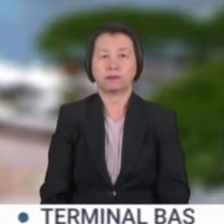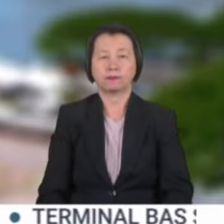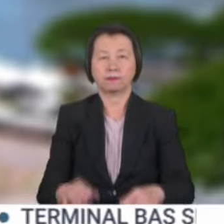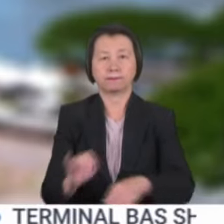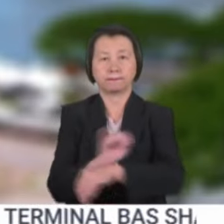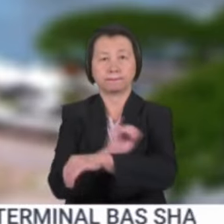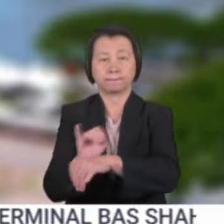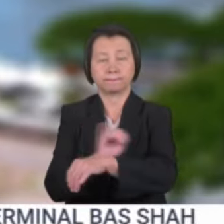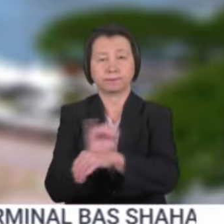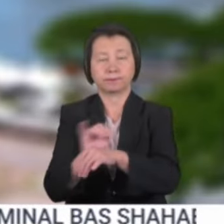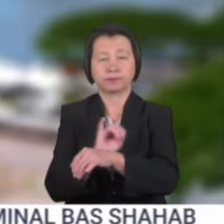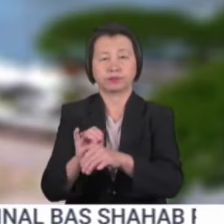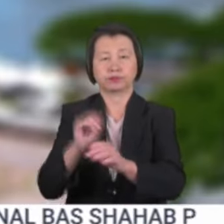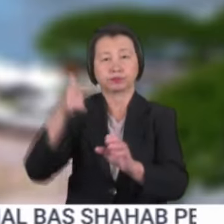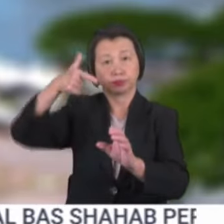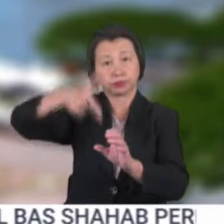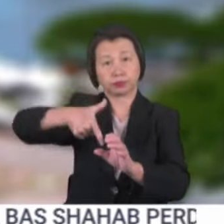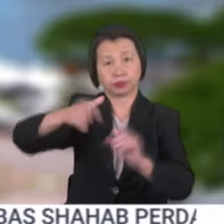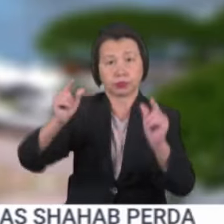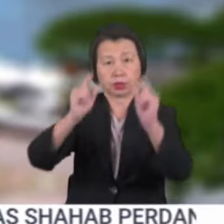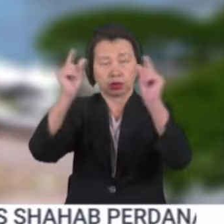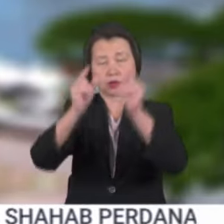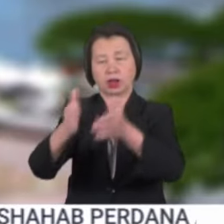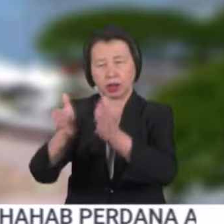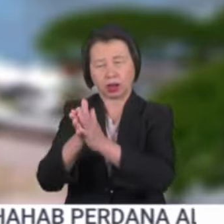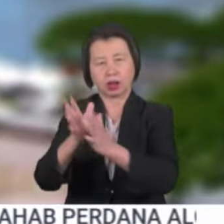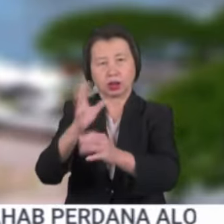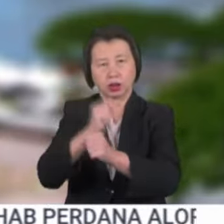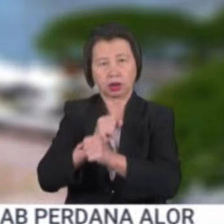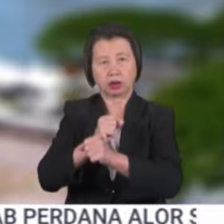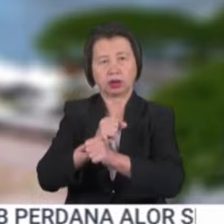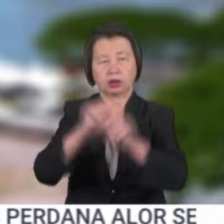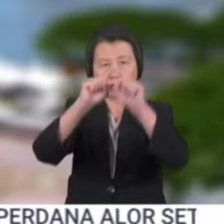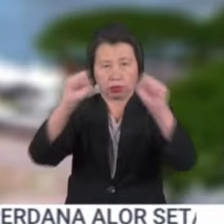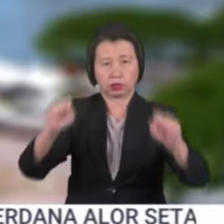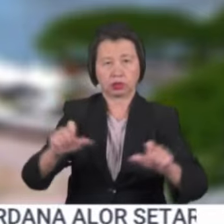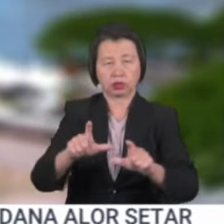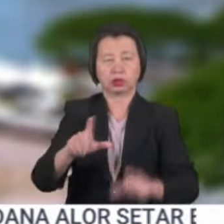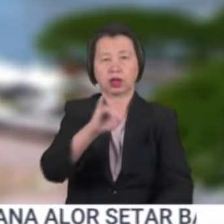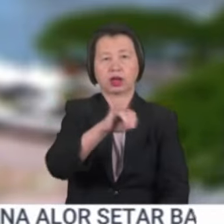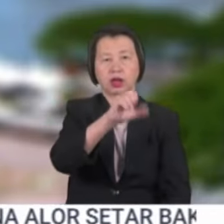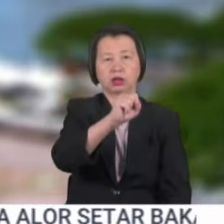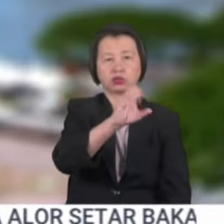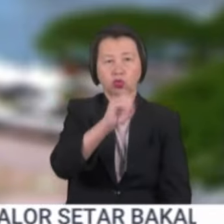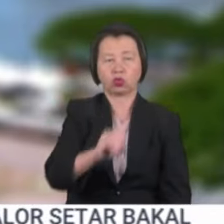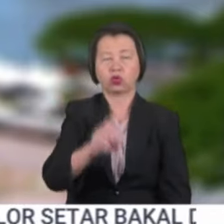Pemain industri minyak dan gas di Sarawak disaran agar memperolehi pensijilan piawaian ISO